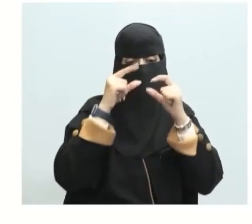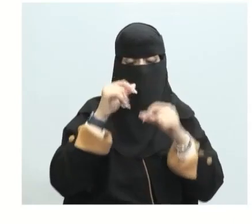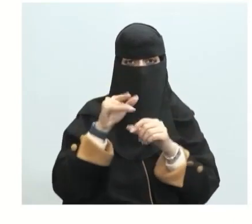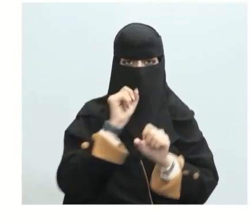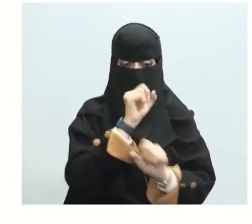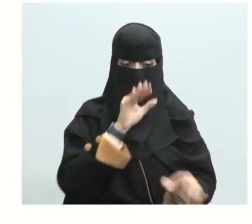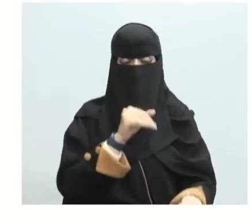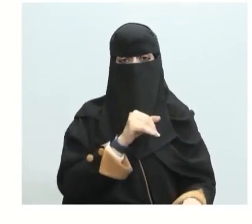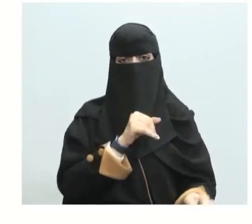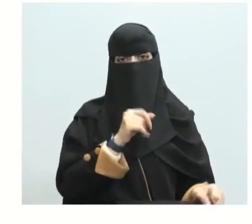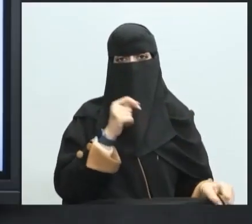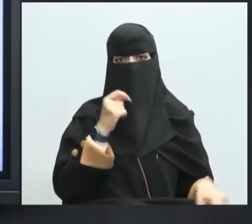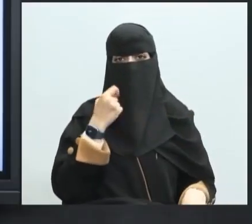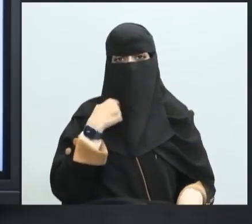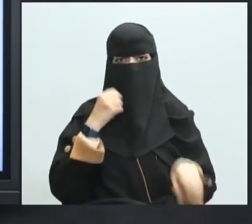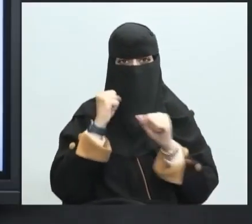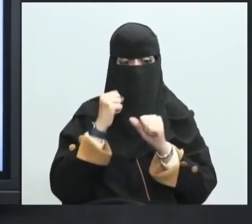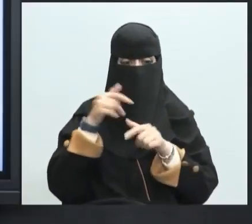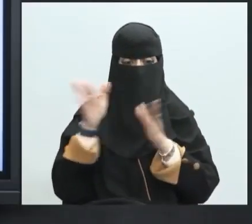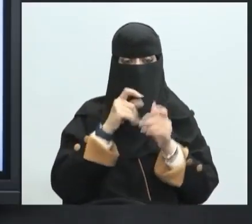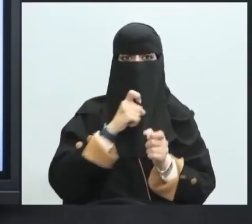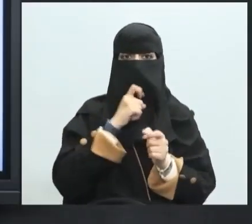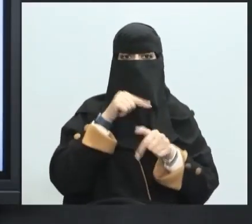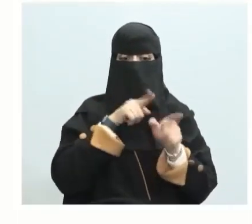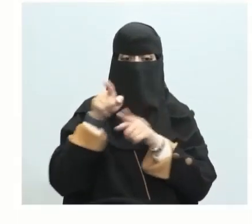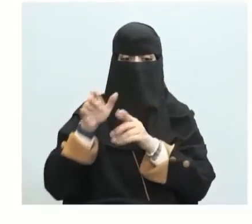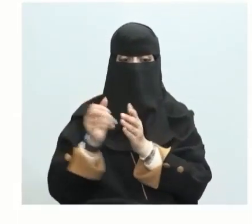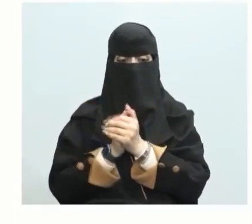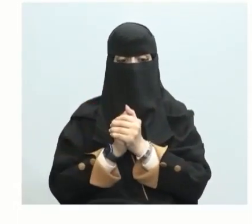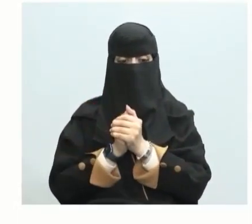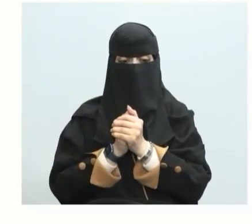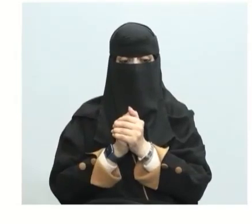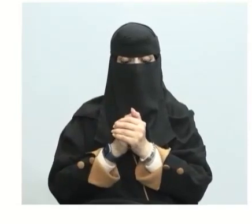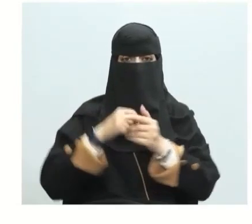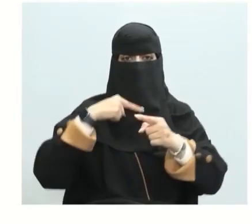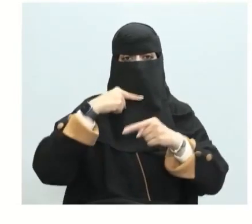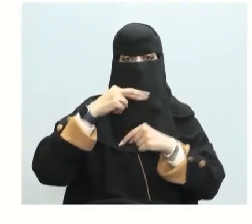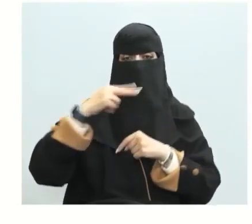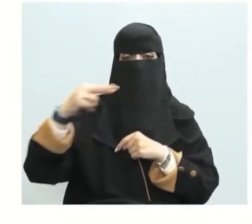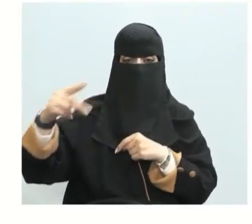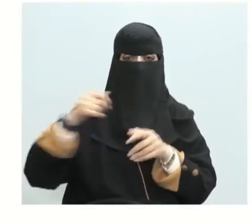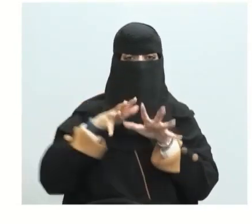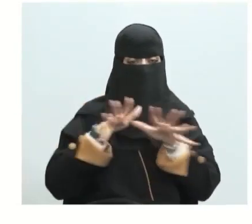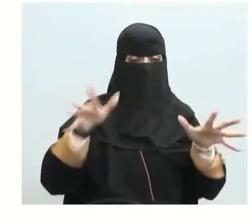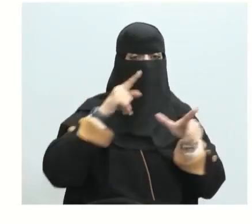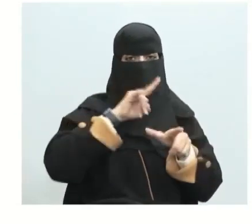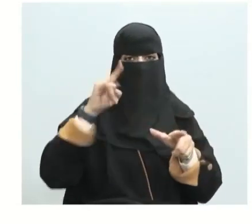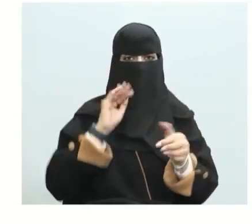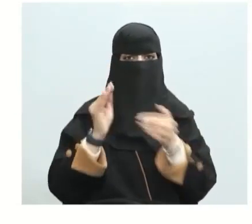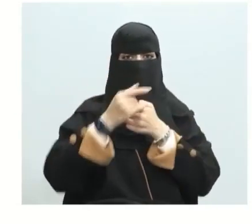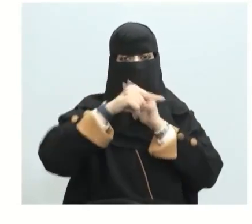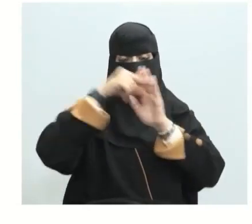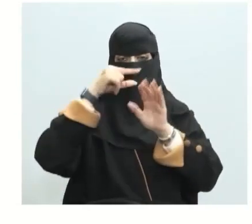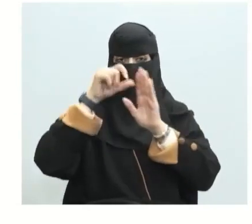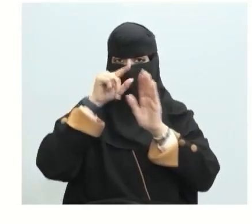المختصين هذه جوانب قوه طيب جوانب الضعف في هذه المقدمه الاطاله والتشعب وعدم الاحاطه